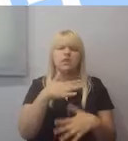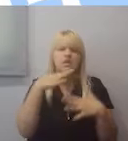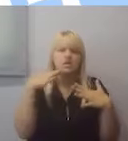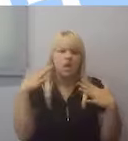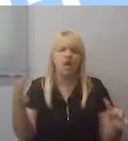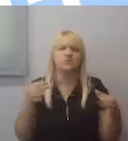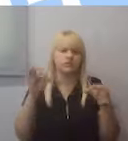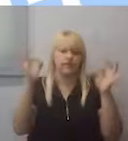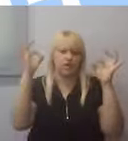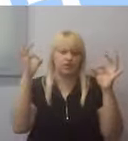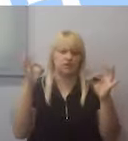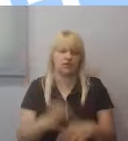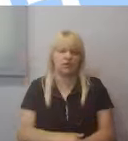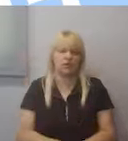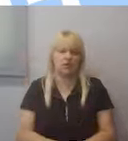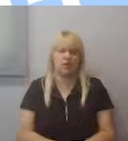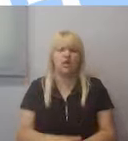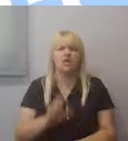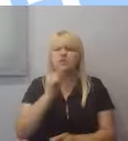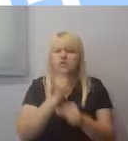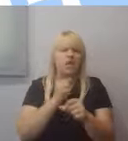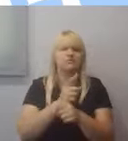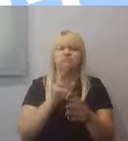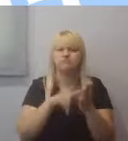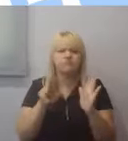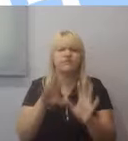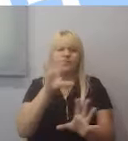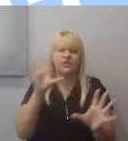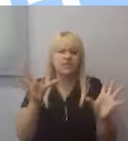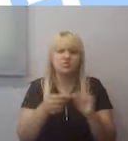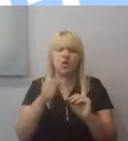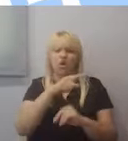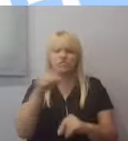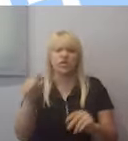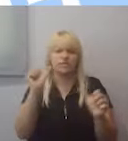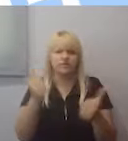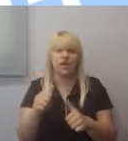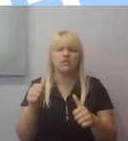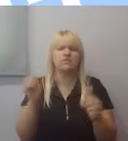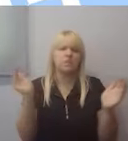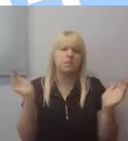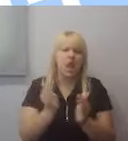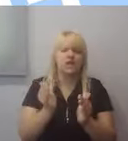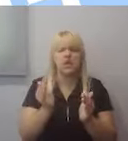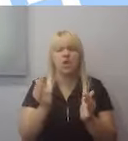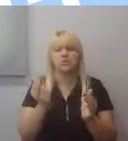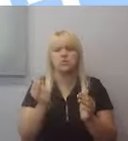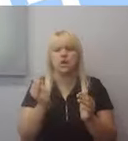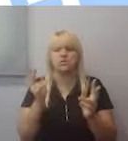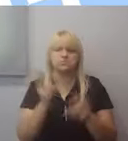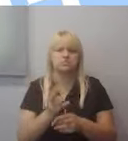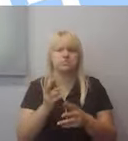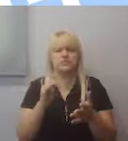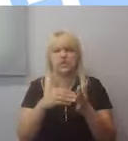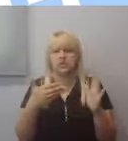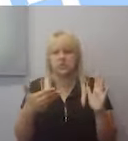nozīme nepieļaut teiksim vispār šādu nu nelielu ārkārtas situāciju